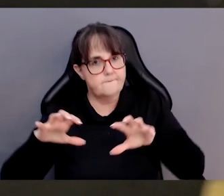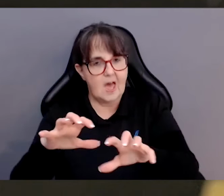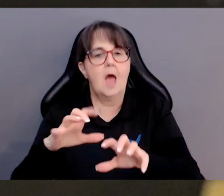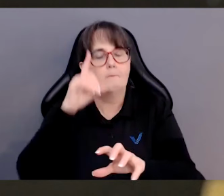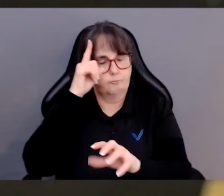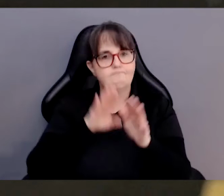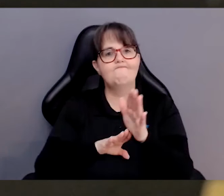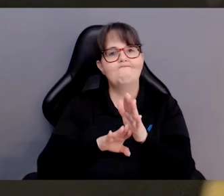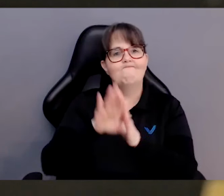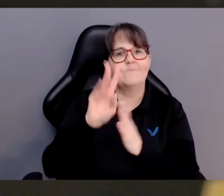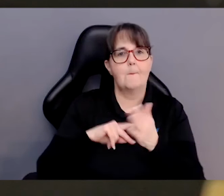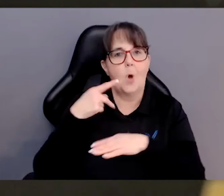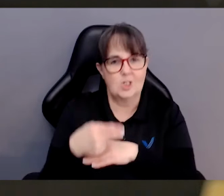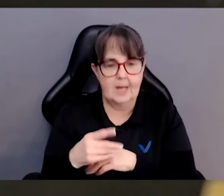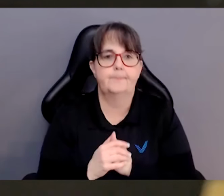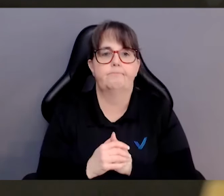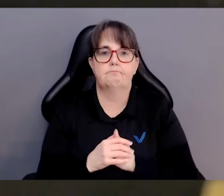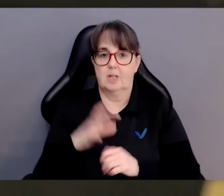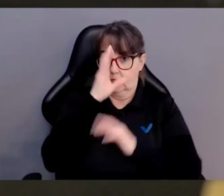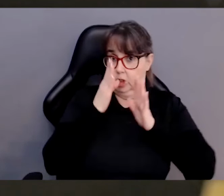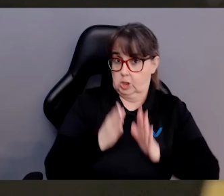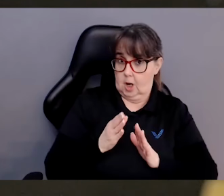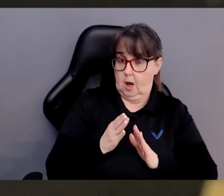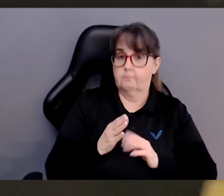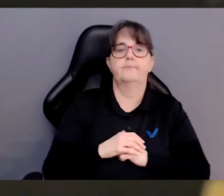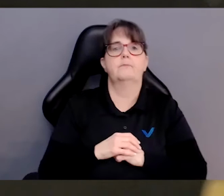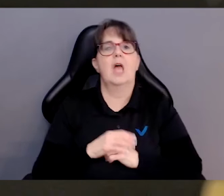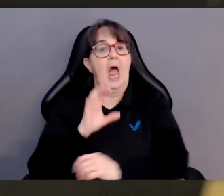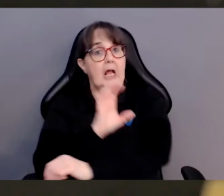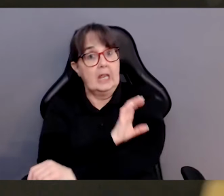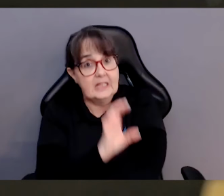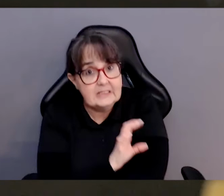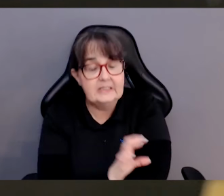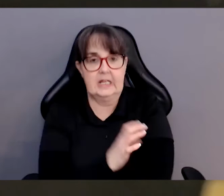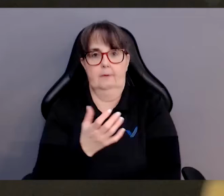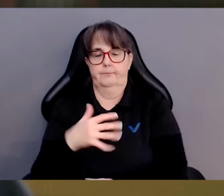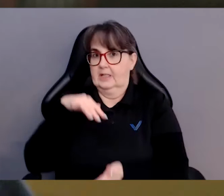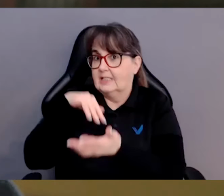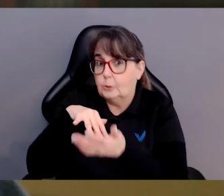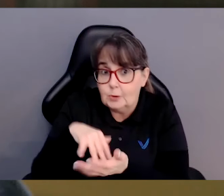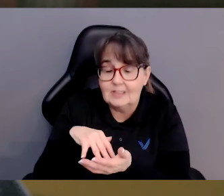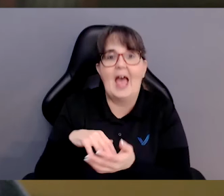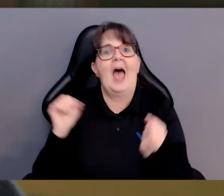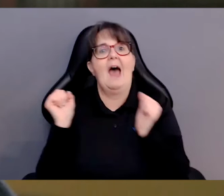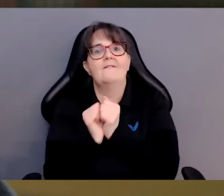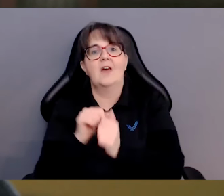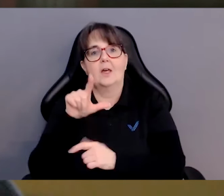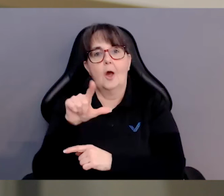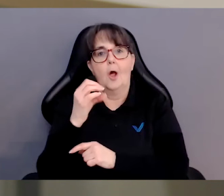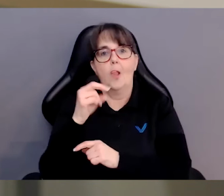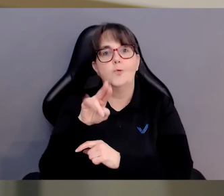au projet. Alors, les chercheurs, les cliniciens, les étudiants, avec